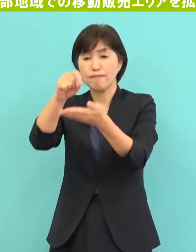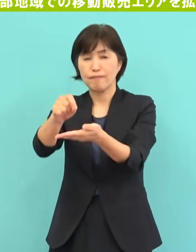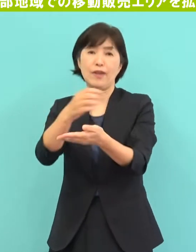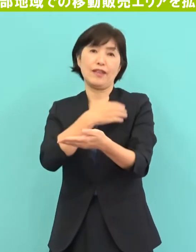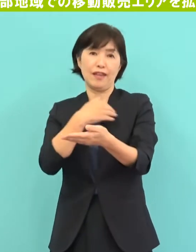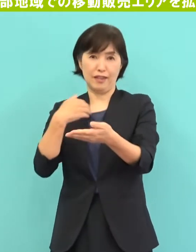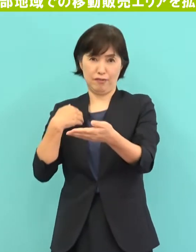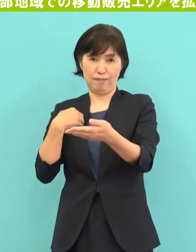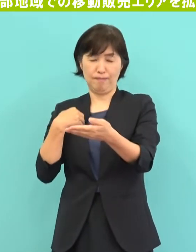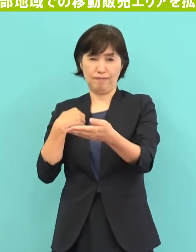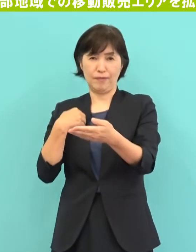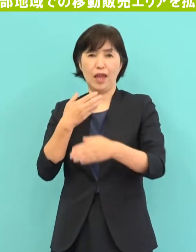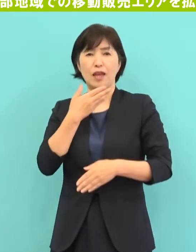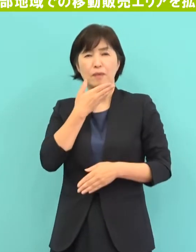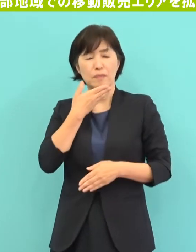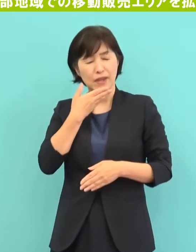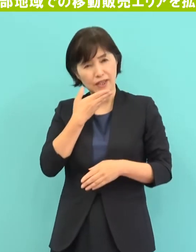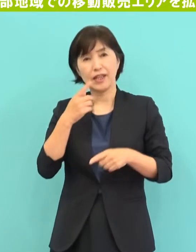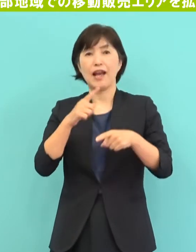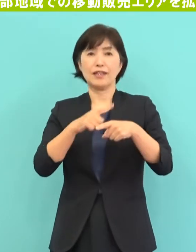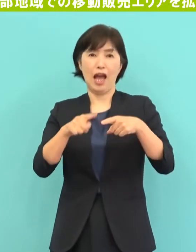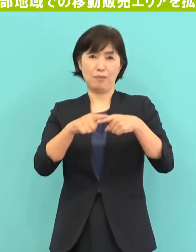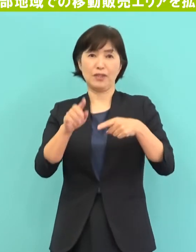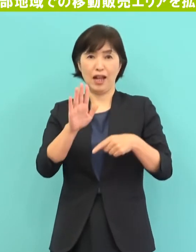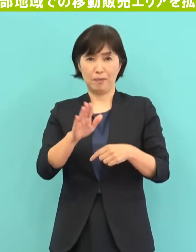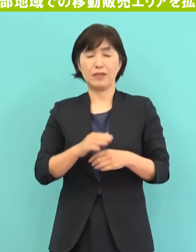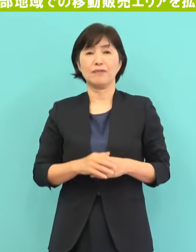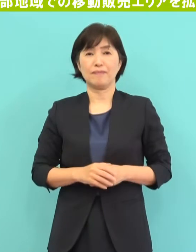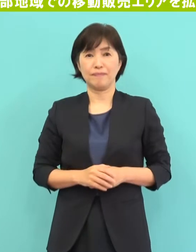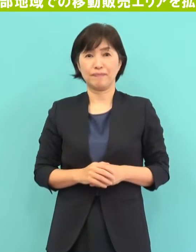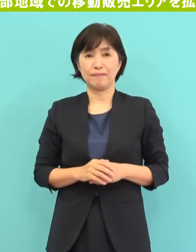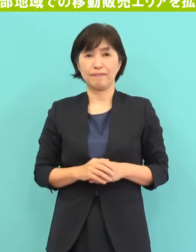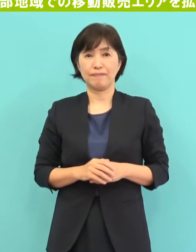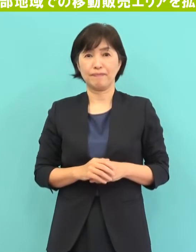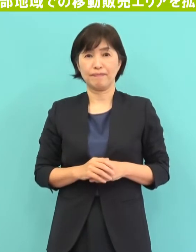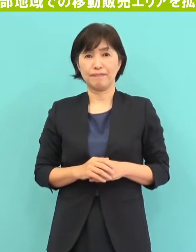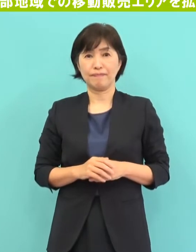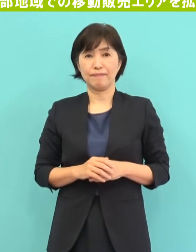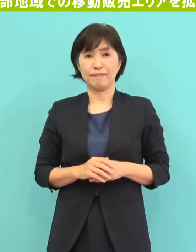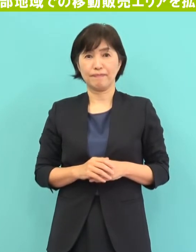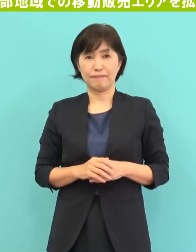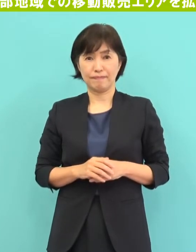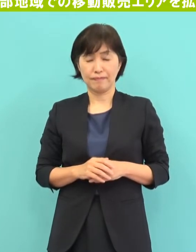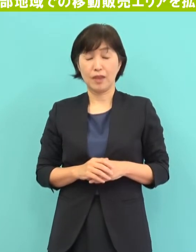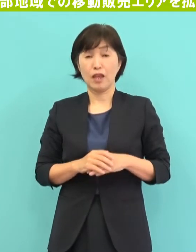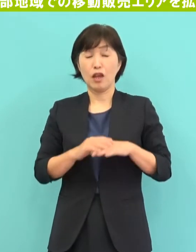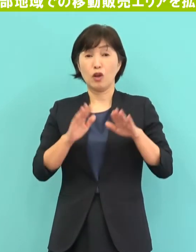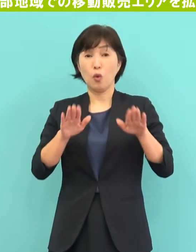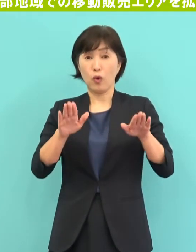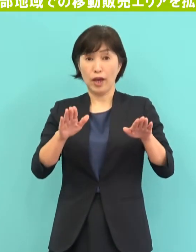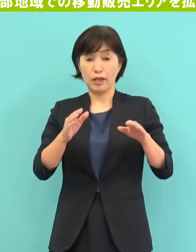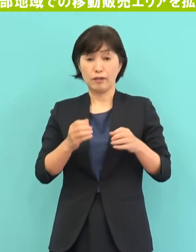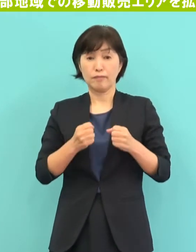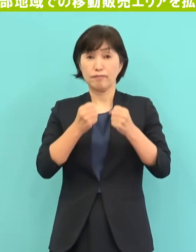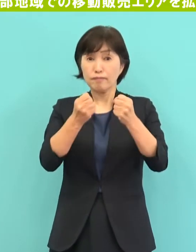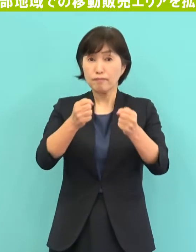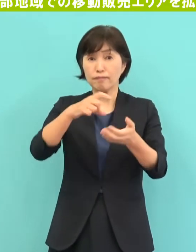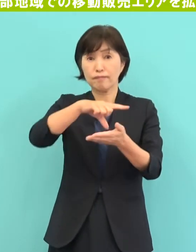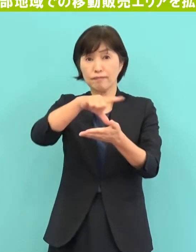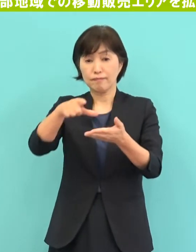サービスもまあできるようになっておりますあの今回のですねあのうエリアの拡充